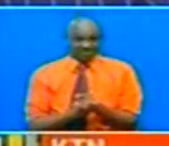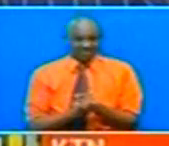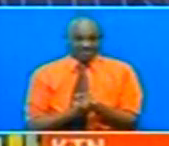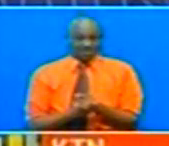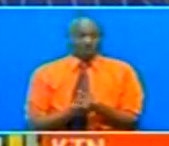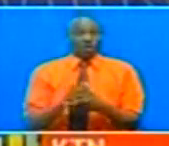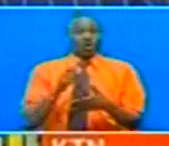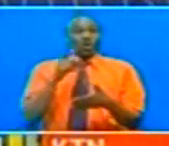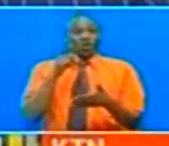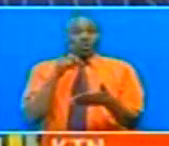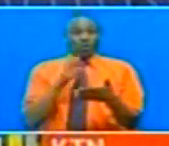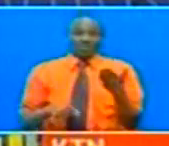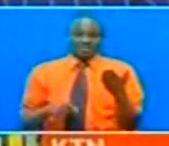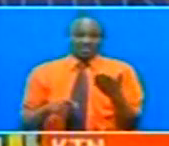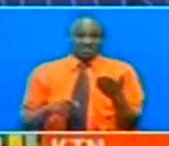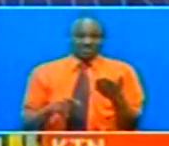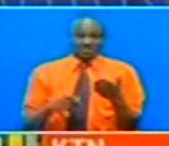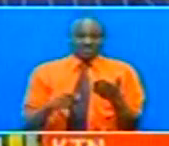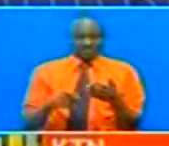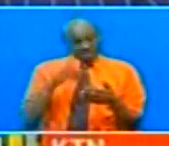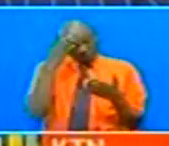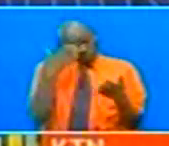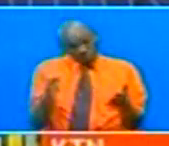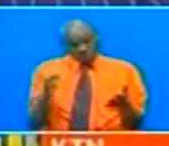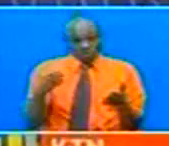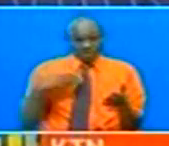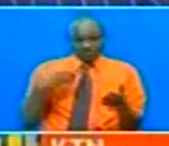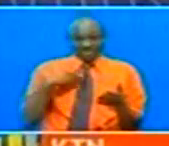is the state of their